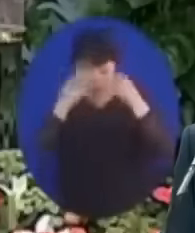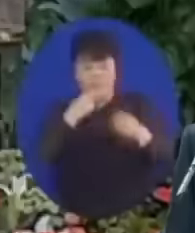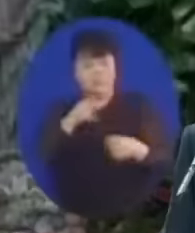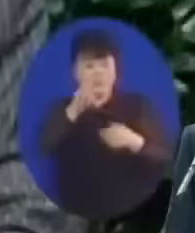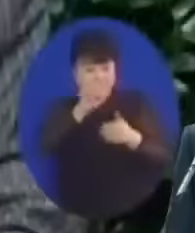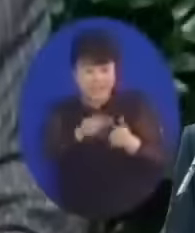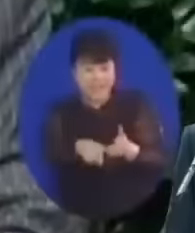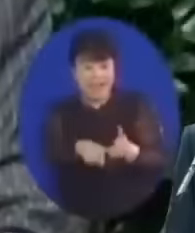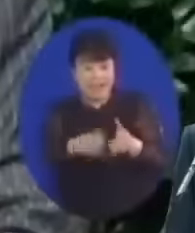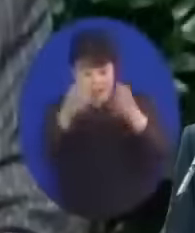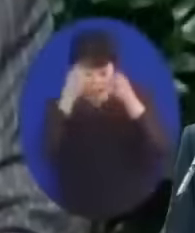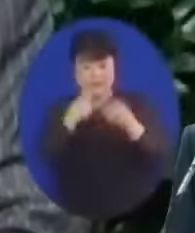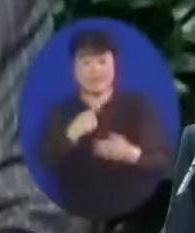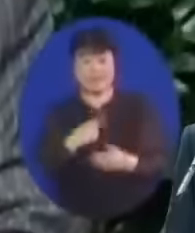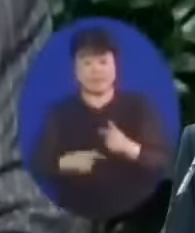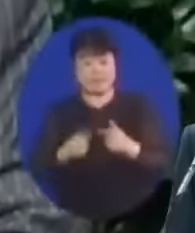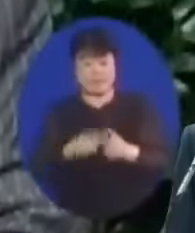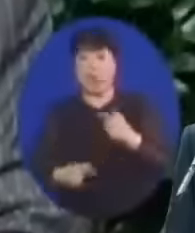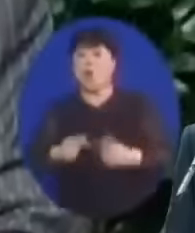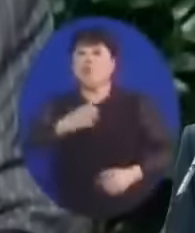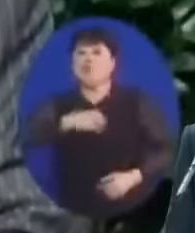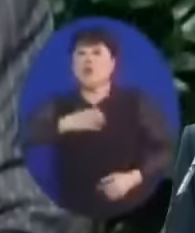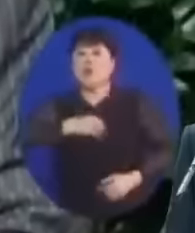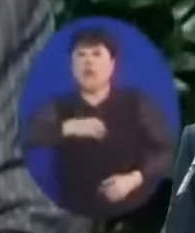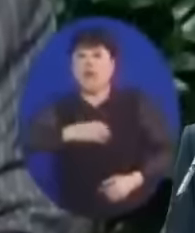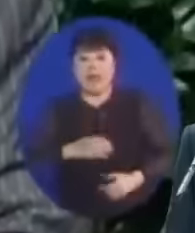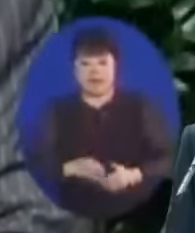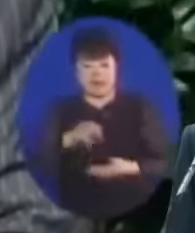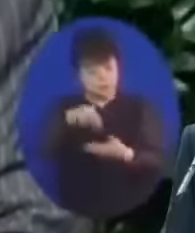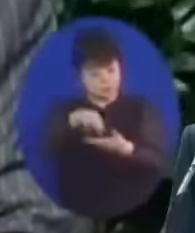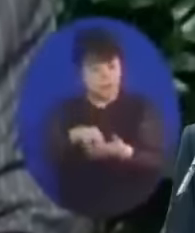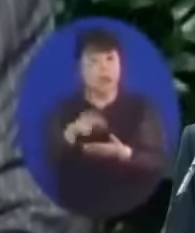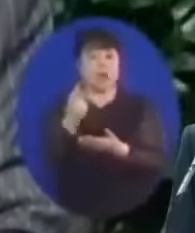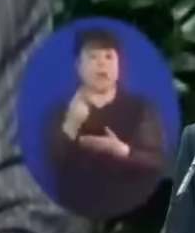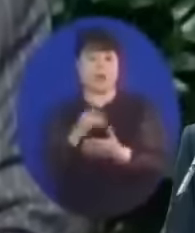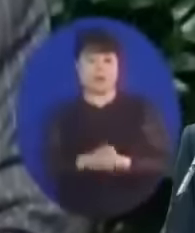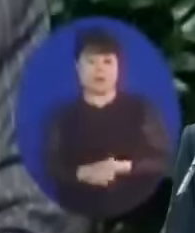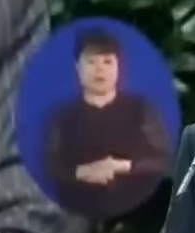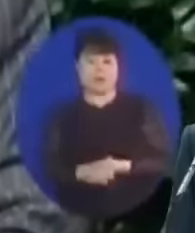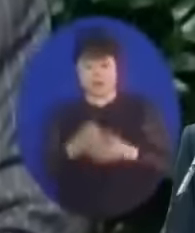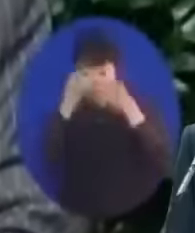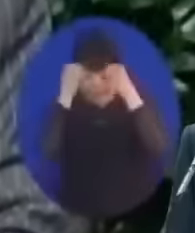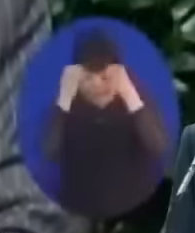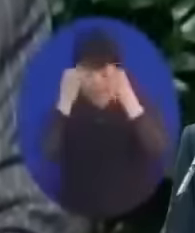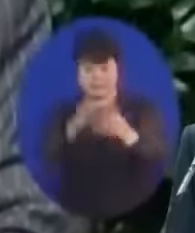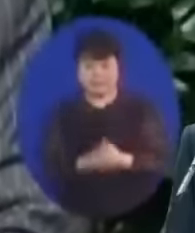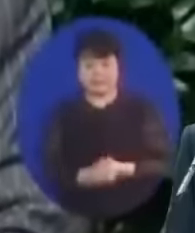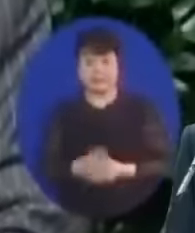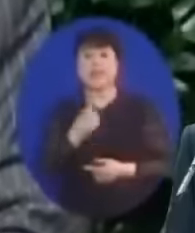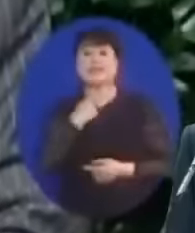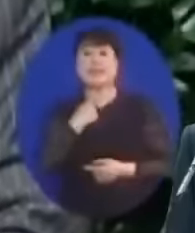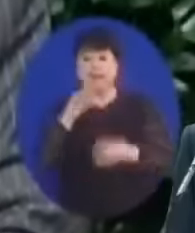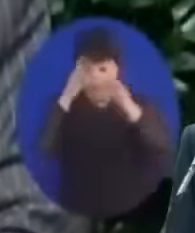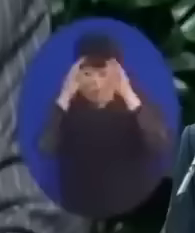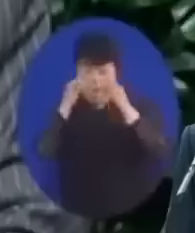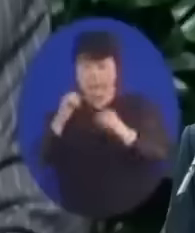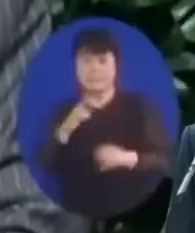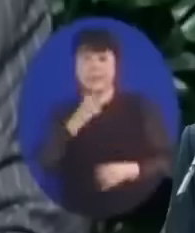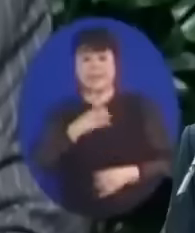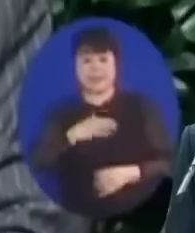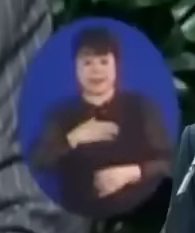당할 때가 고난 당할 때보다 더 위험한 처지에 놓이게 되는 것입니다. 고난은 당해본 사람만이